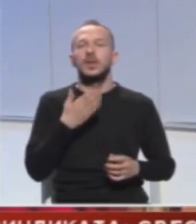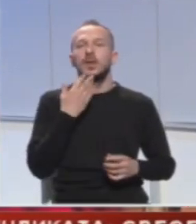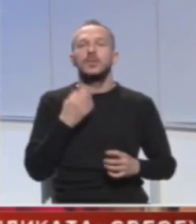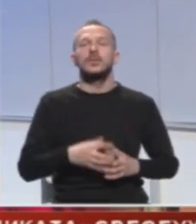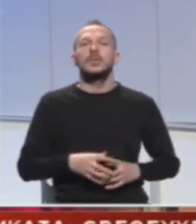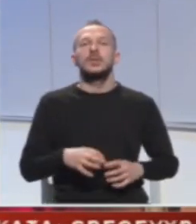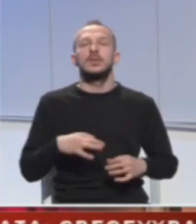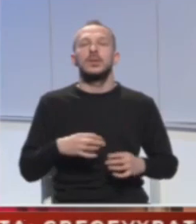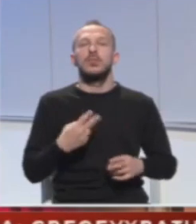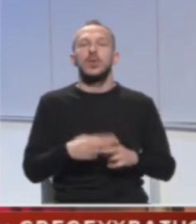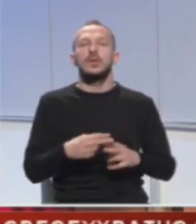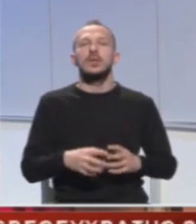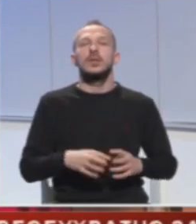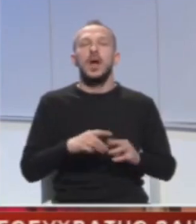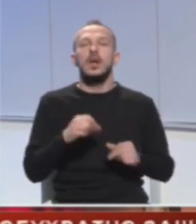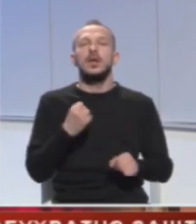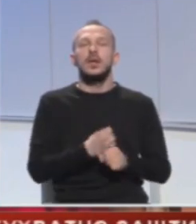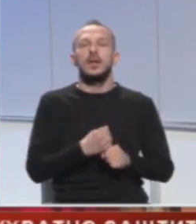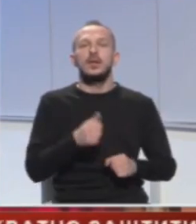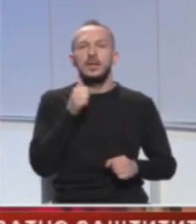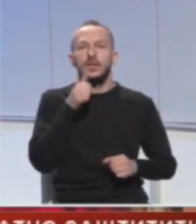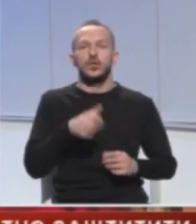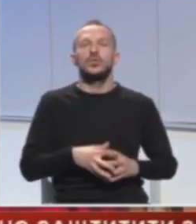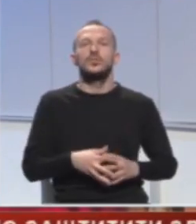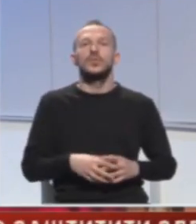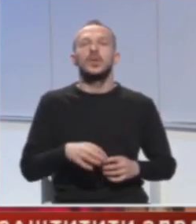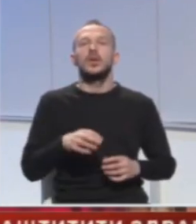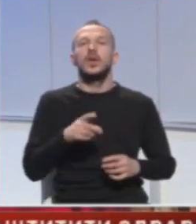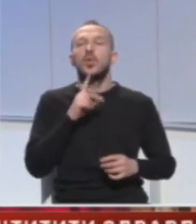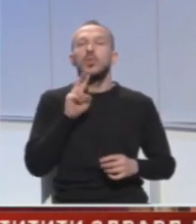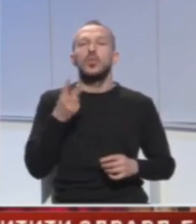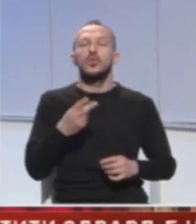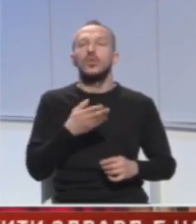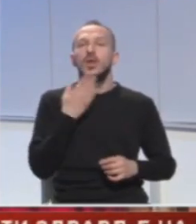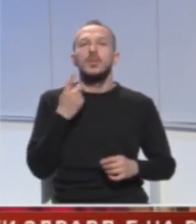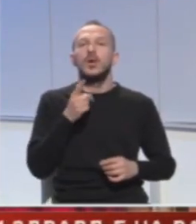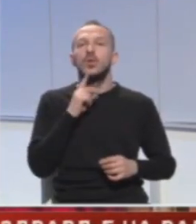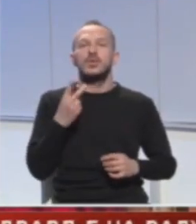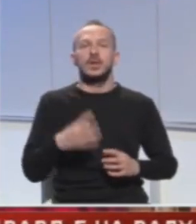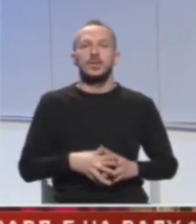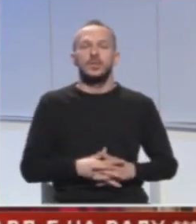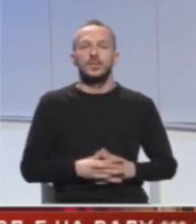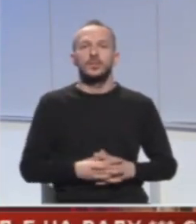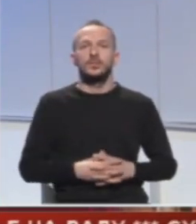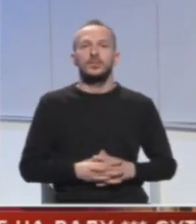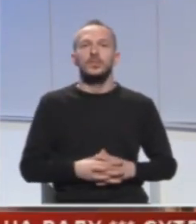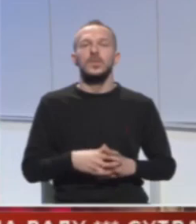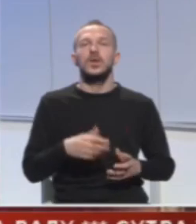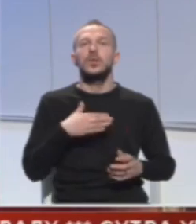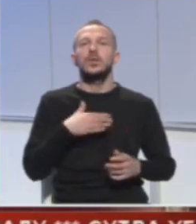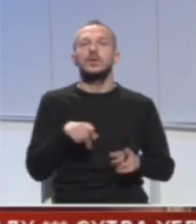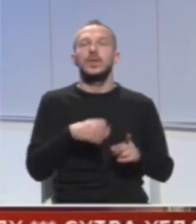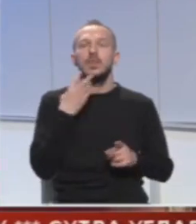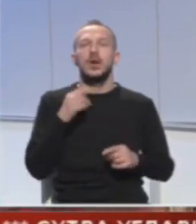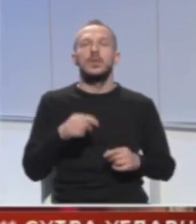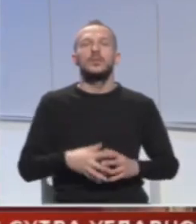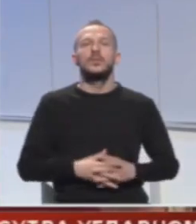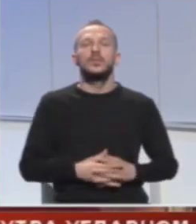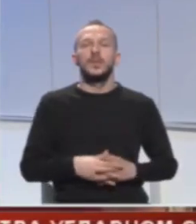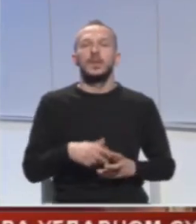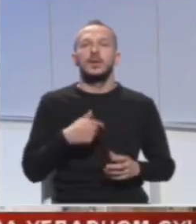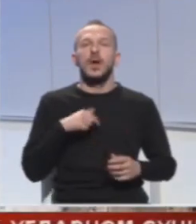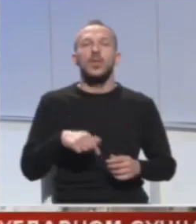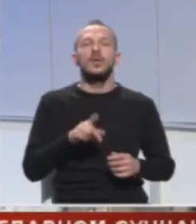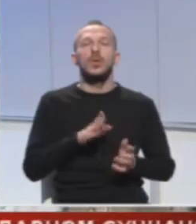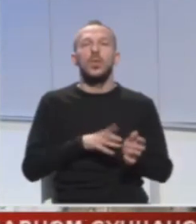zdrav. Bolestan, ali radi u dnevnicu. A ga ko pozove, ali nema ko ih ni zvati. Viš da nas nema tu i on, ja ovdje,